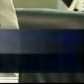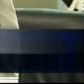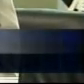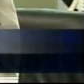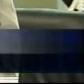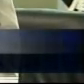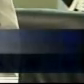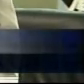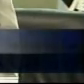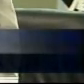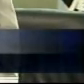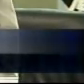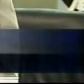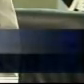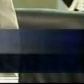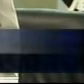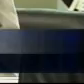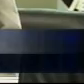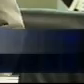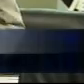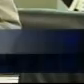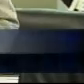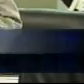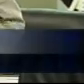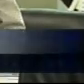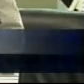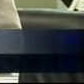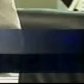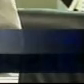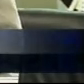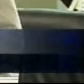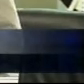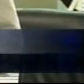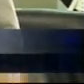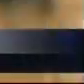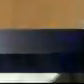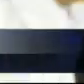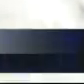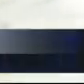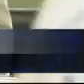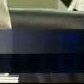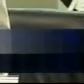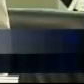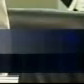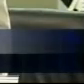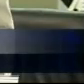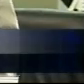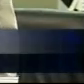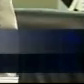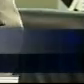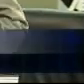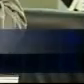yachai, nyukanchi yueitapas, sinchi achispa, katina kanchi.